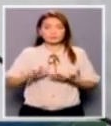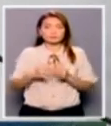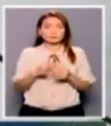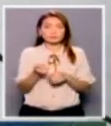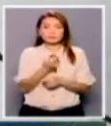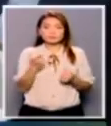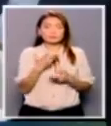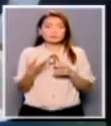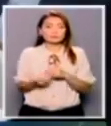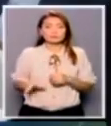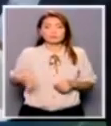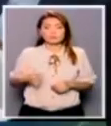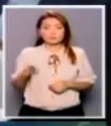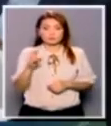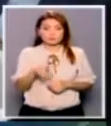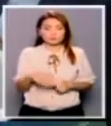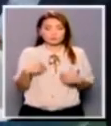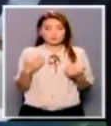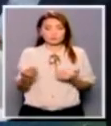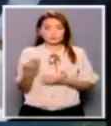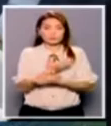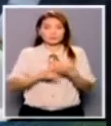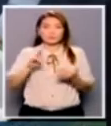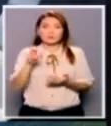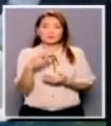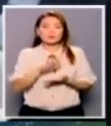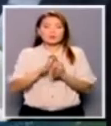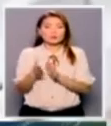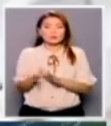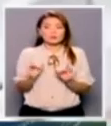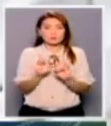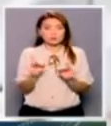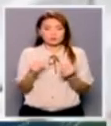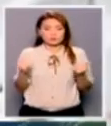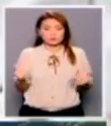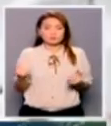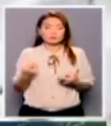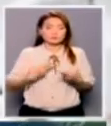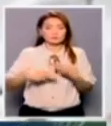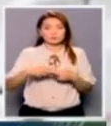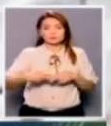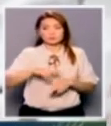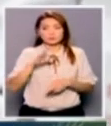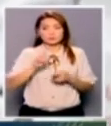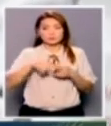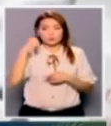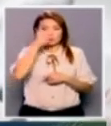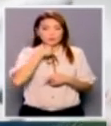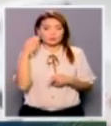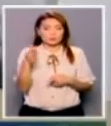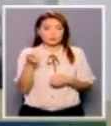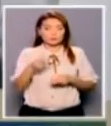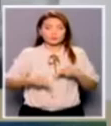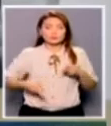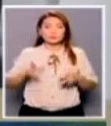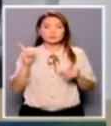населения. Теперь представители областного совета общенационального согласия отметили, что вернут эту должность в следующем году. В